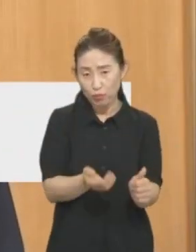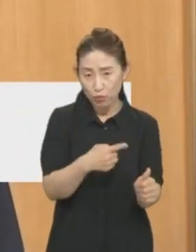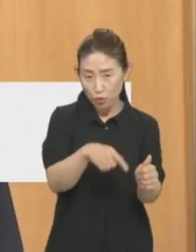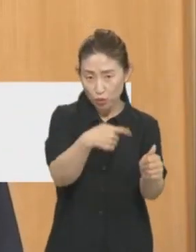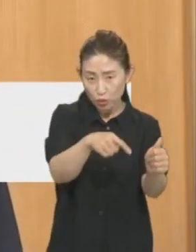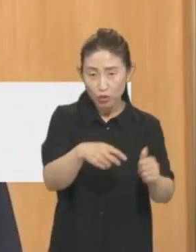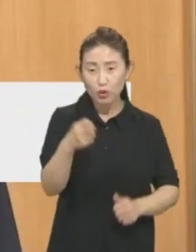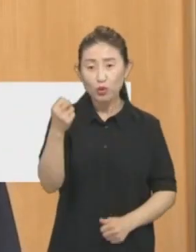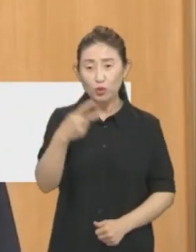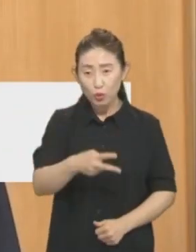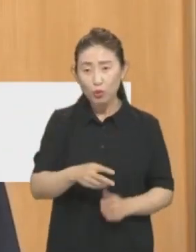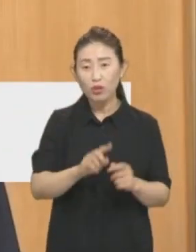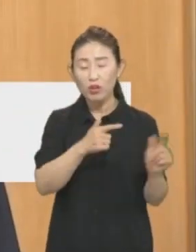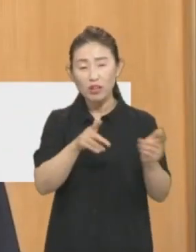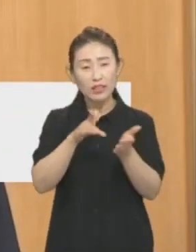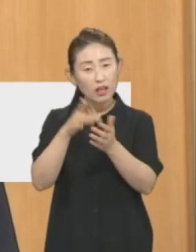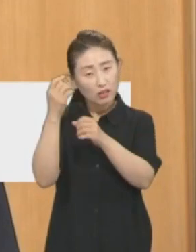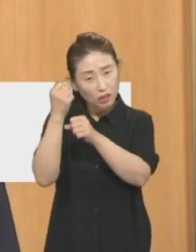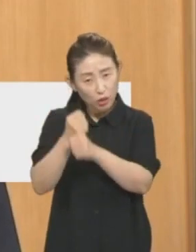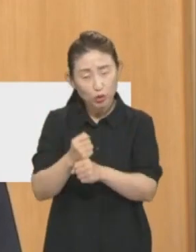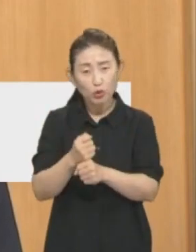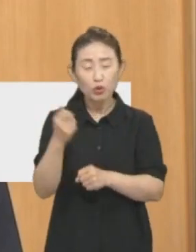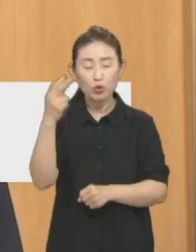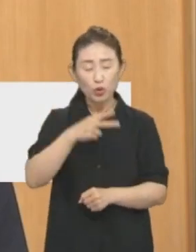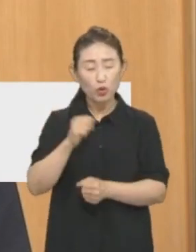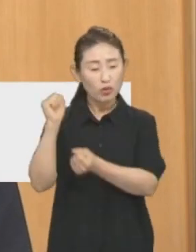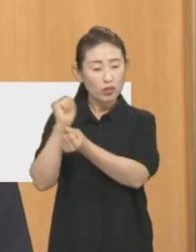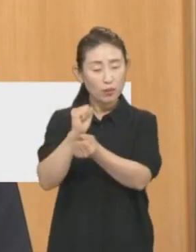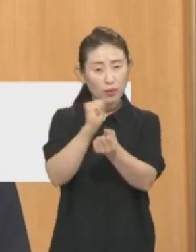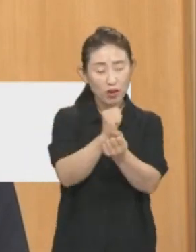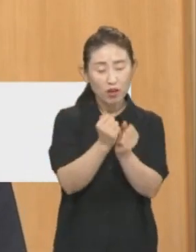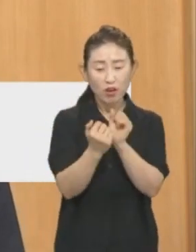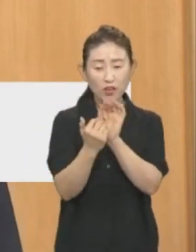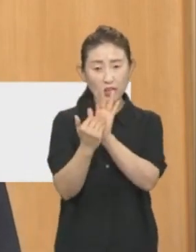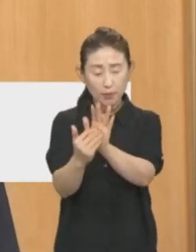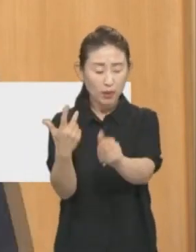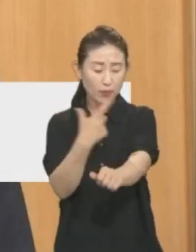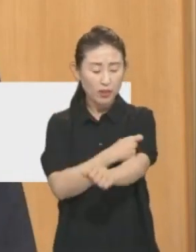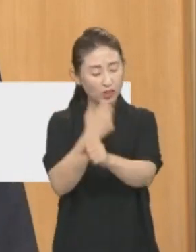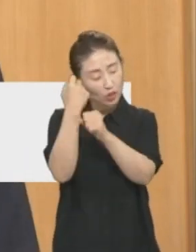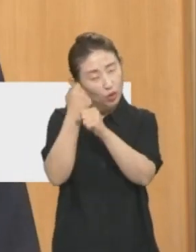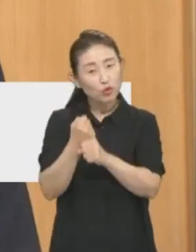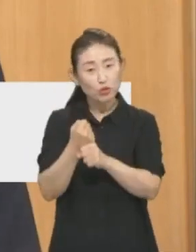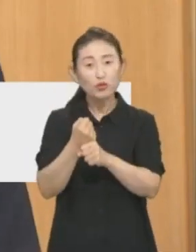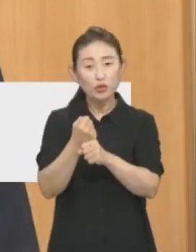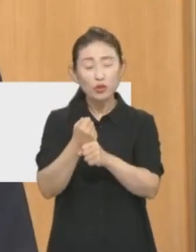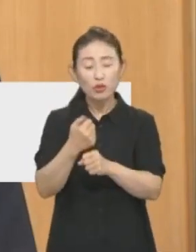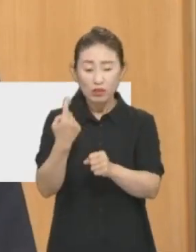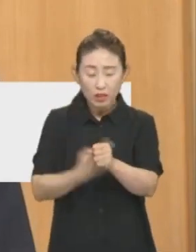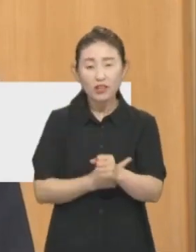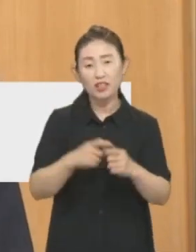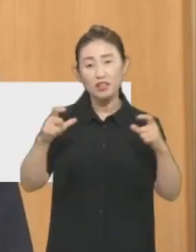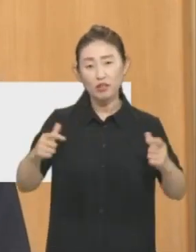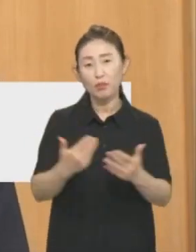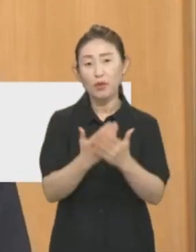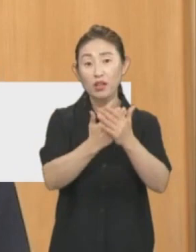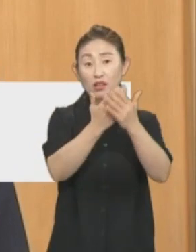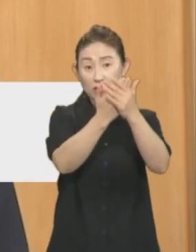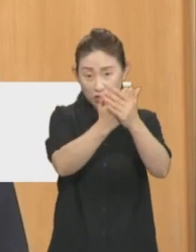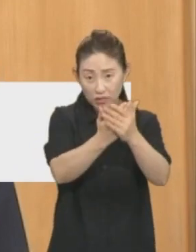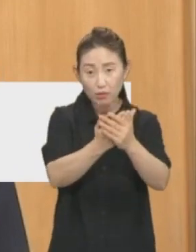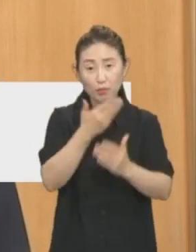그다음에 국가 재난형 질병에 대한 백신 개발들을 진행을 할 예정이고요. 지역 발전은 물론이고